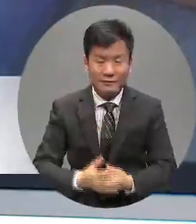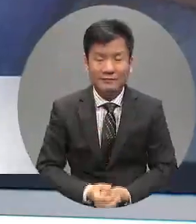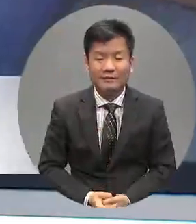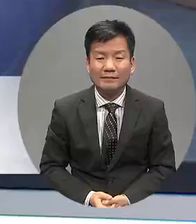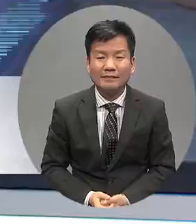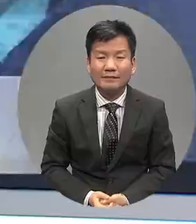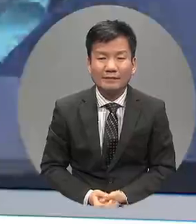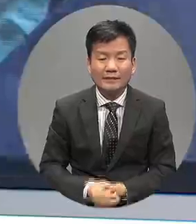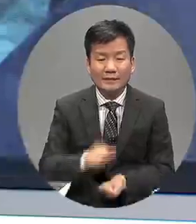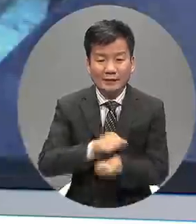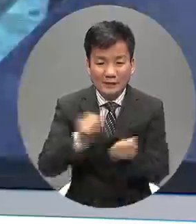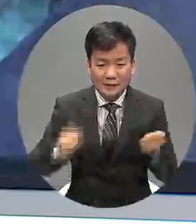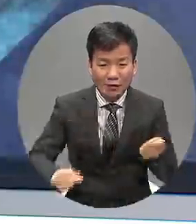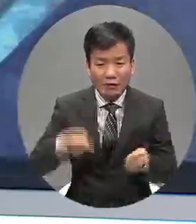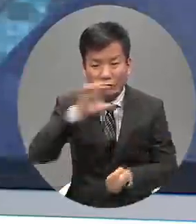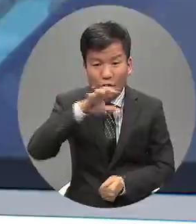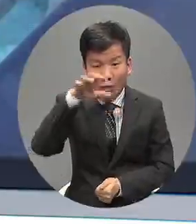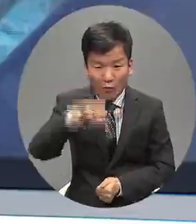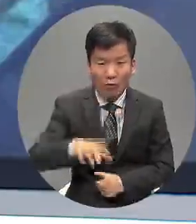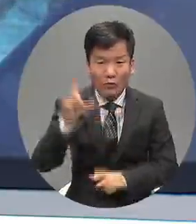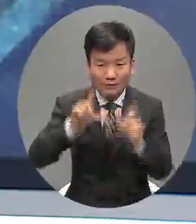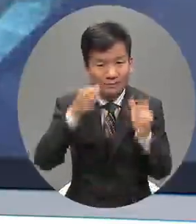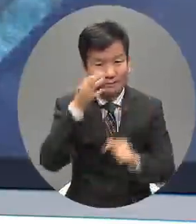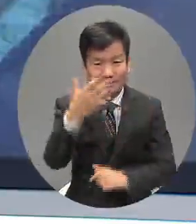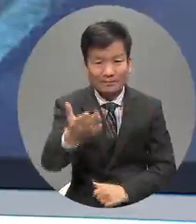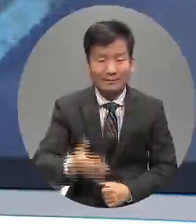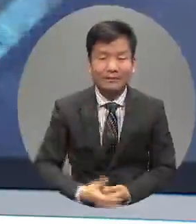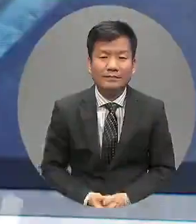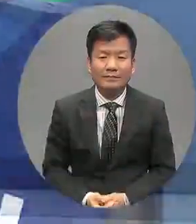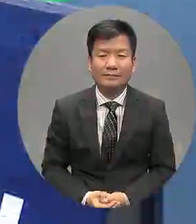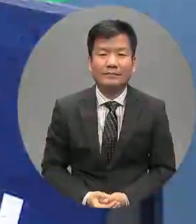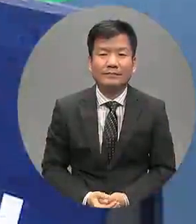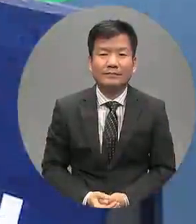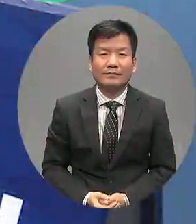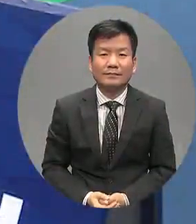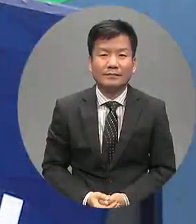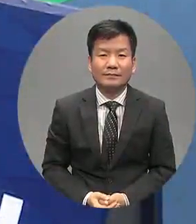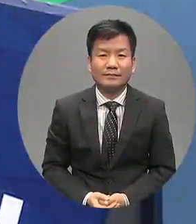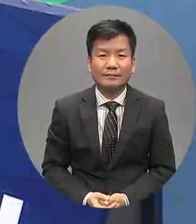기자가 진천 선수촌을 찾아가 만나봤습니다.